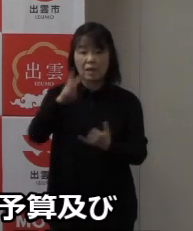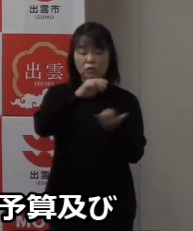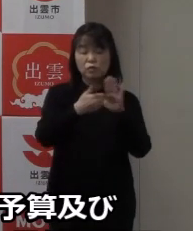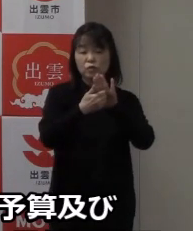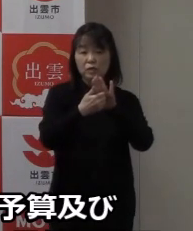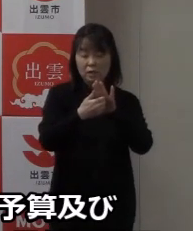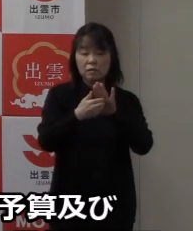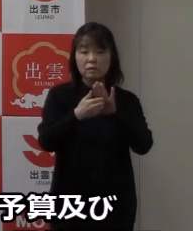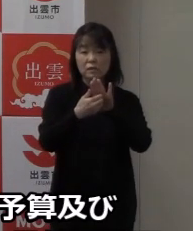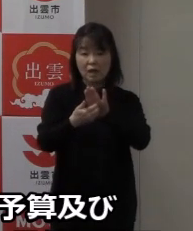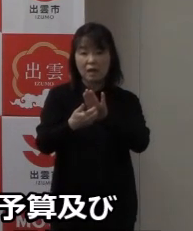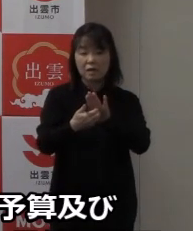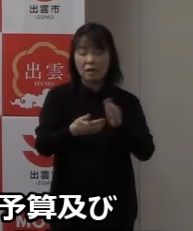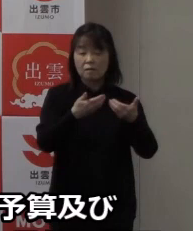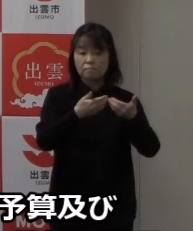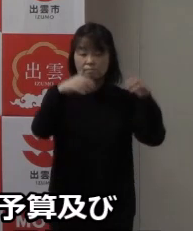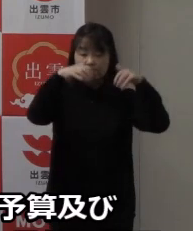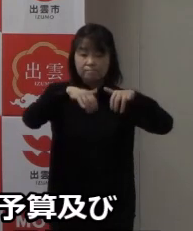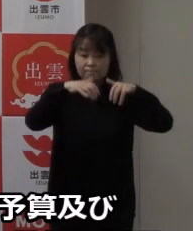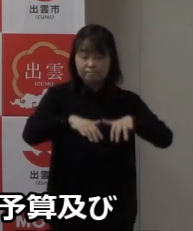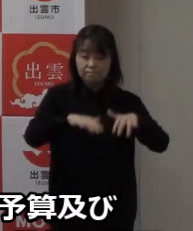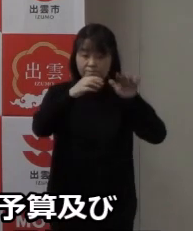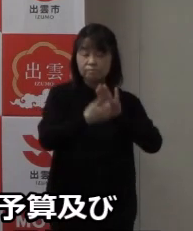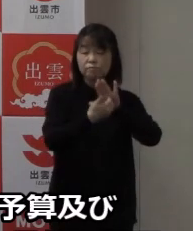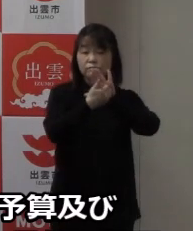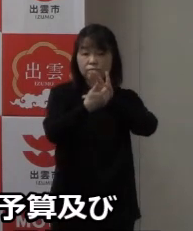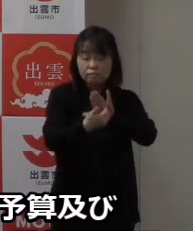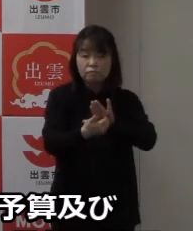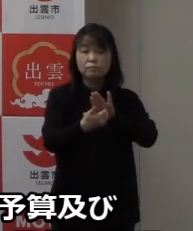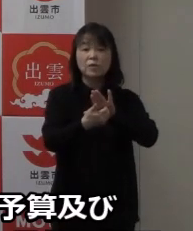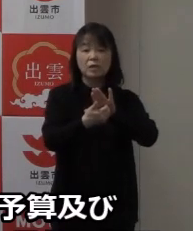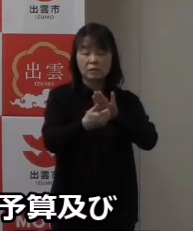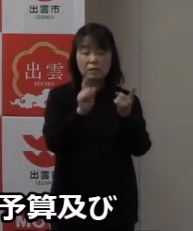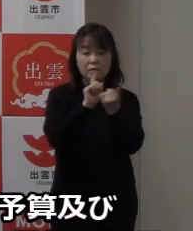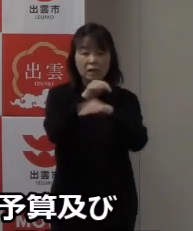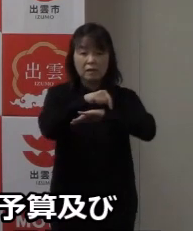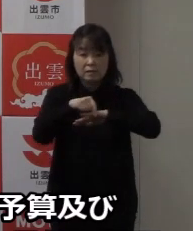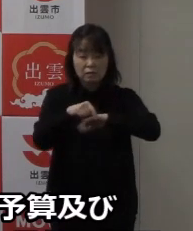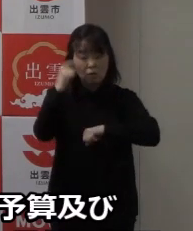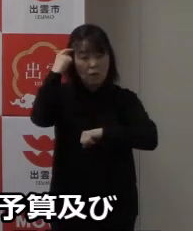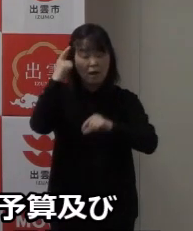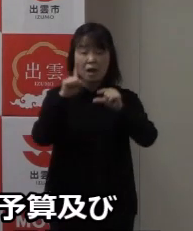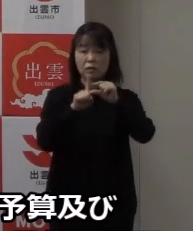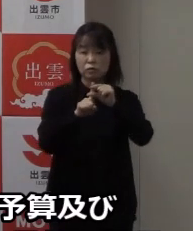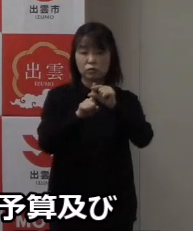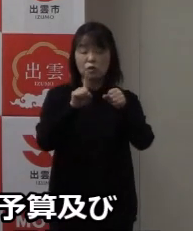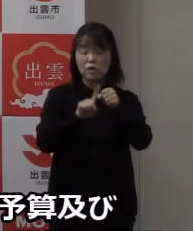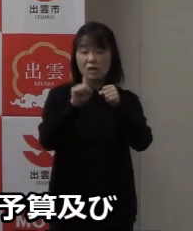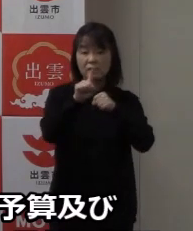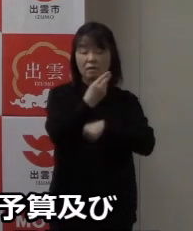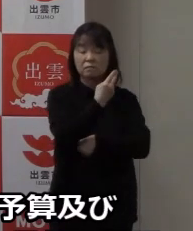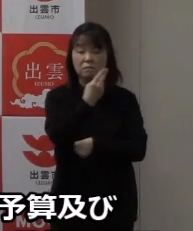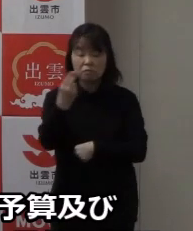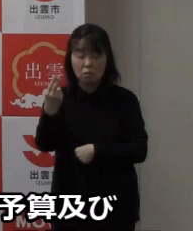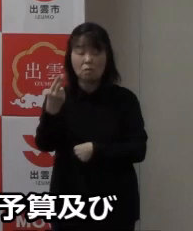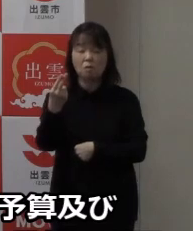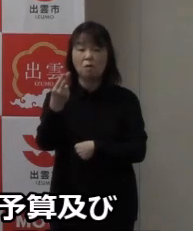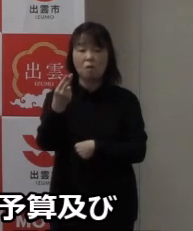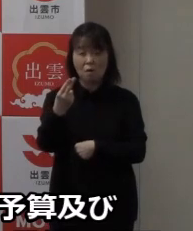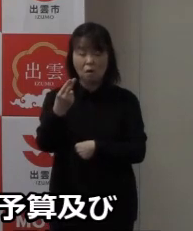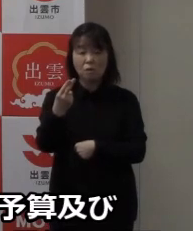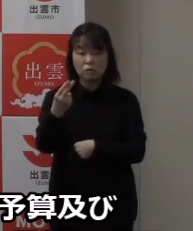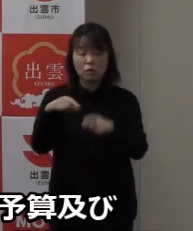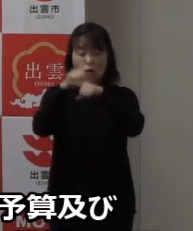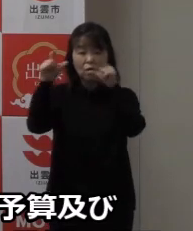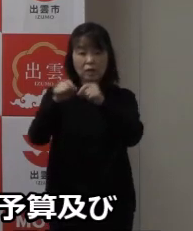対策のいろいろと検討をしておるところでありますけれども、来年度その結果を